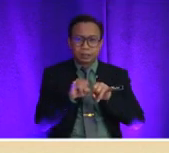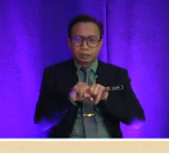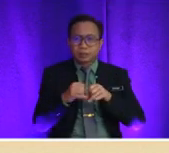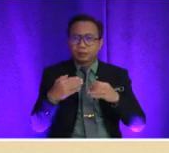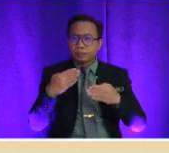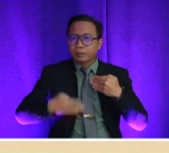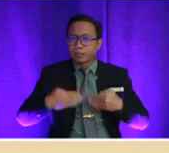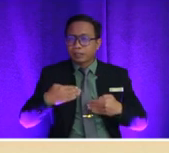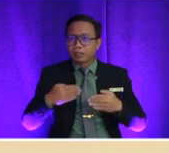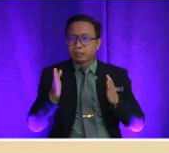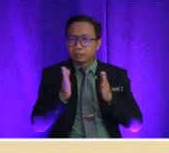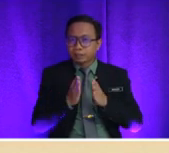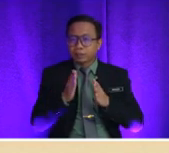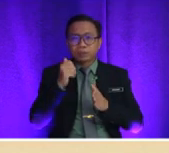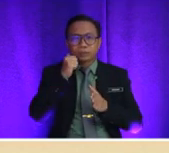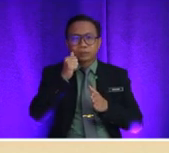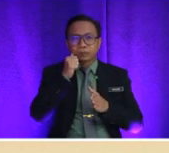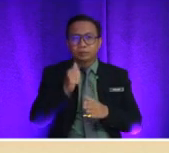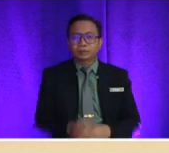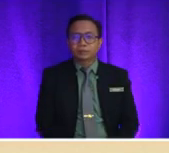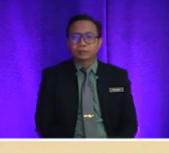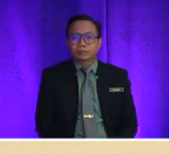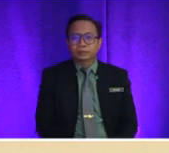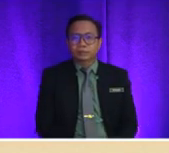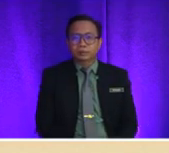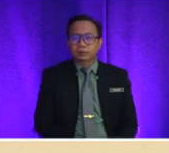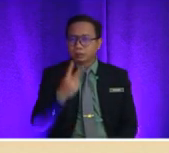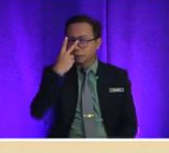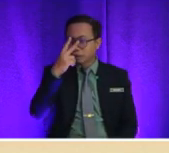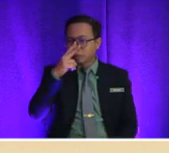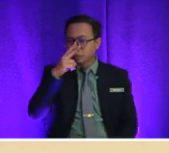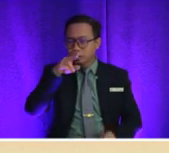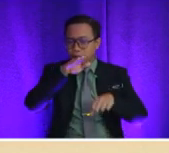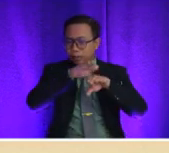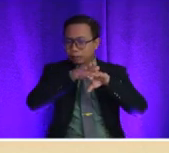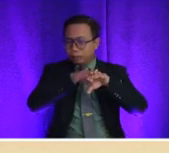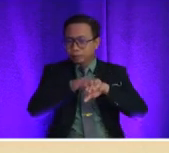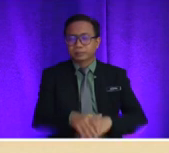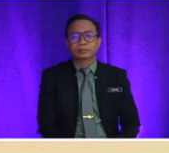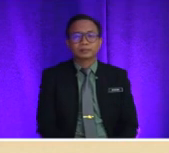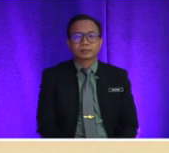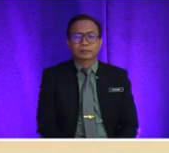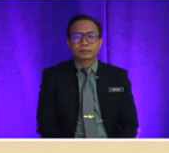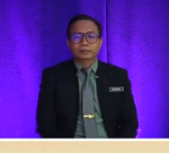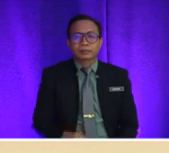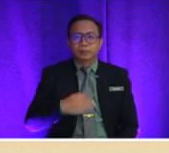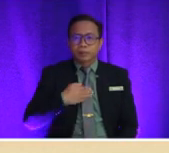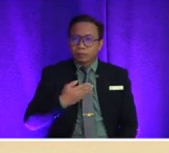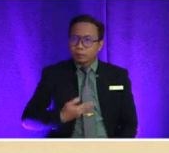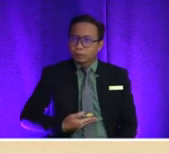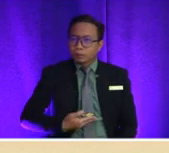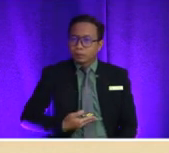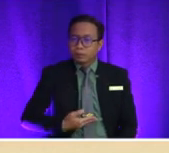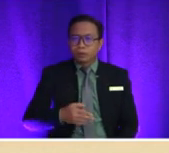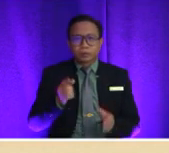ikan betina baik jadi pandangan atas Mari kita lihat daripada atas perutnya kelihatan pipih